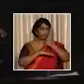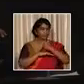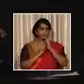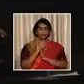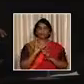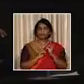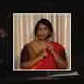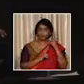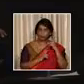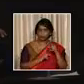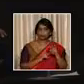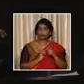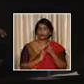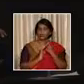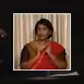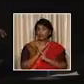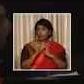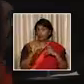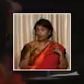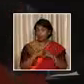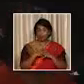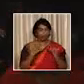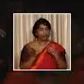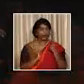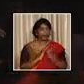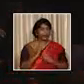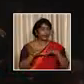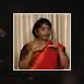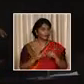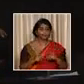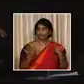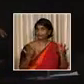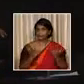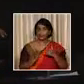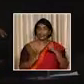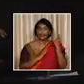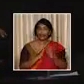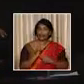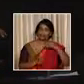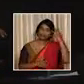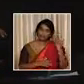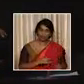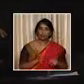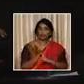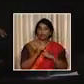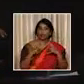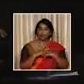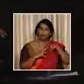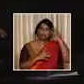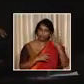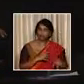நீதி இல்லாமல் இருக்கிறது நீதி செத்திருக்கிறது எந்த நடவடிக்கைகளும் இதுவரை நடைபெறவில்லை இந்த மக்கள் அனாதைகளாக இருக்கிறார்கள்